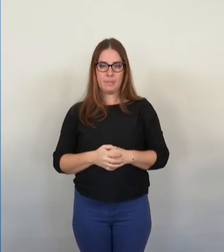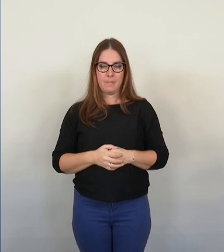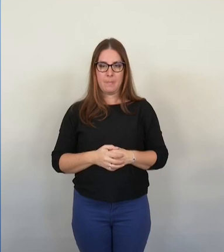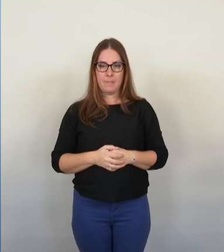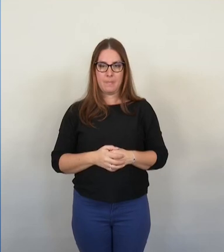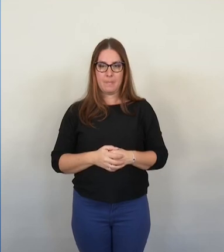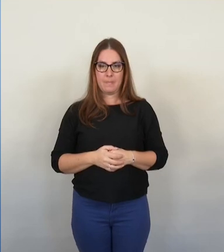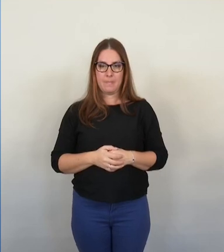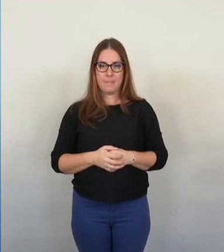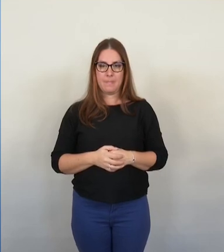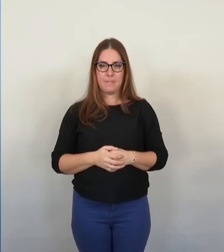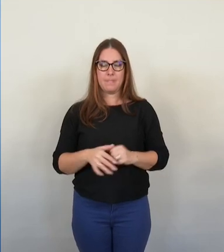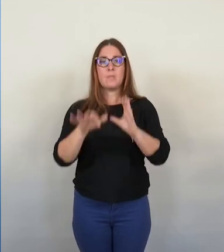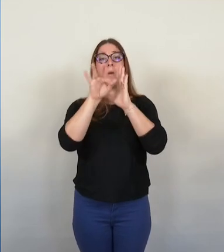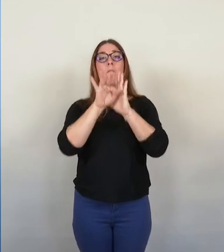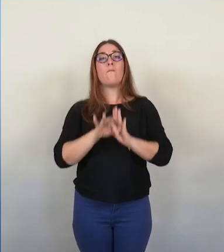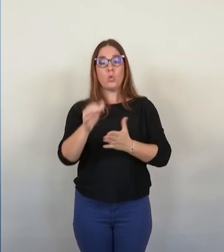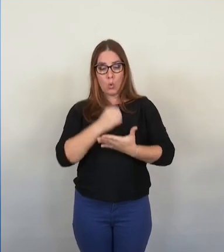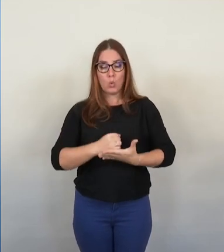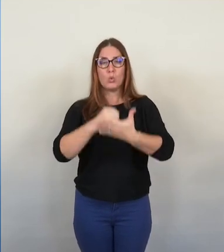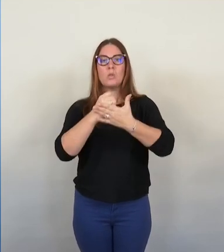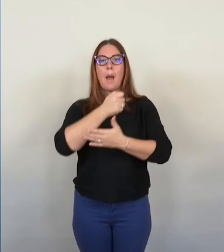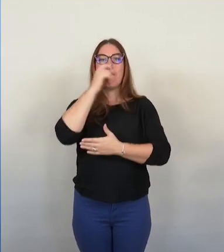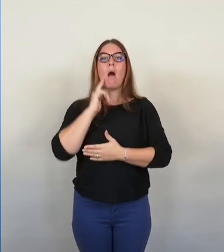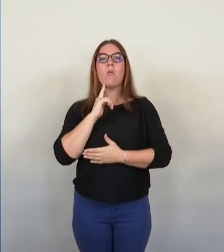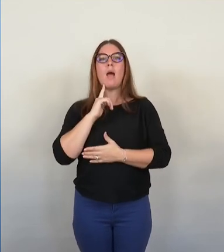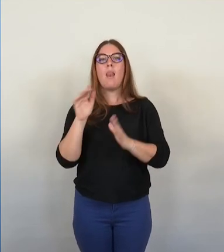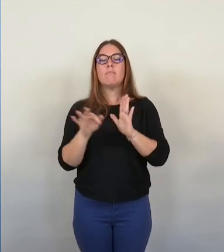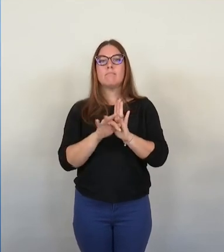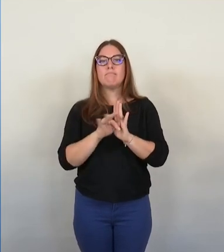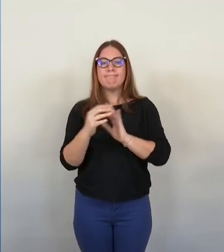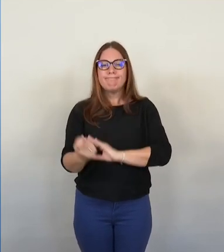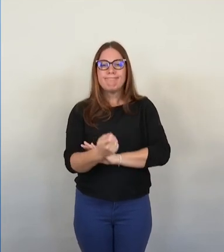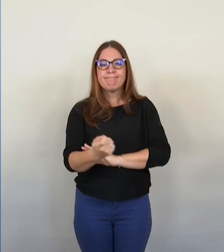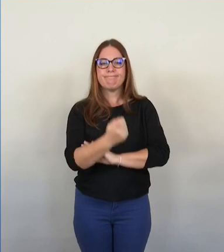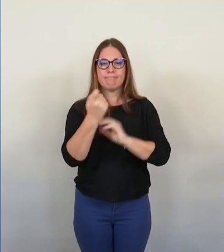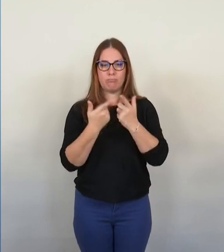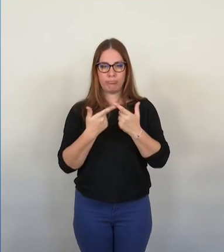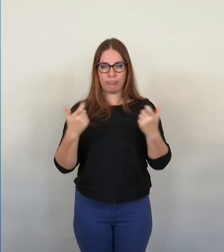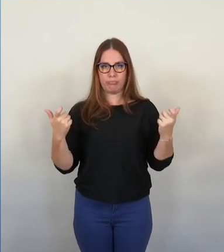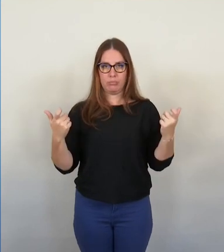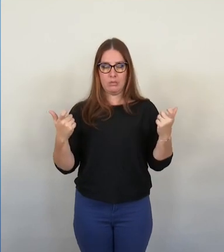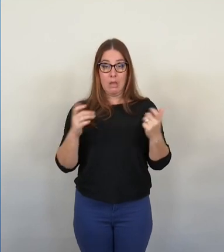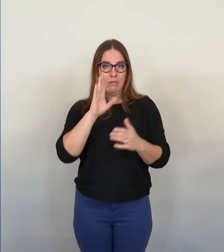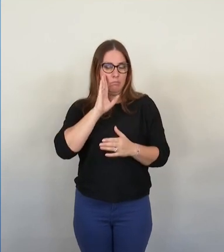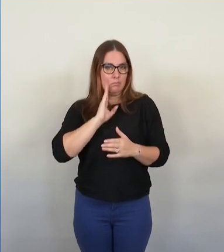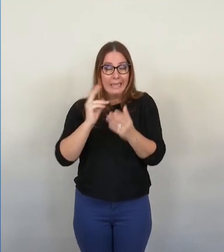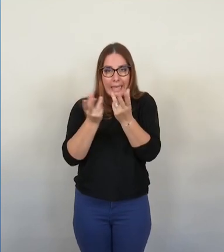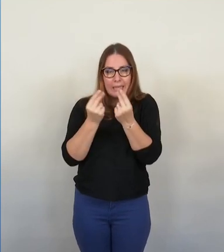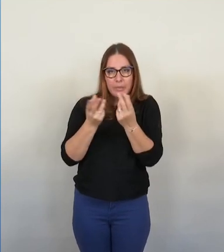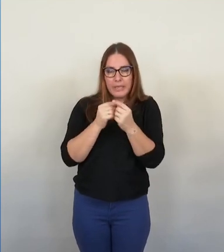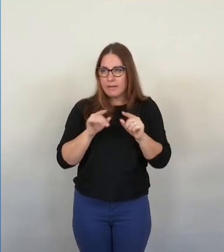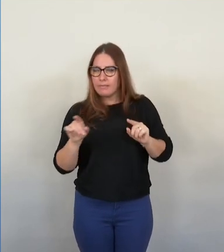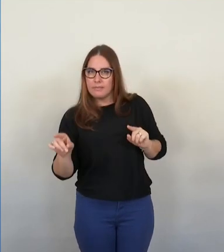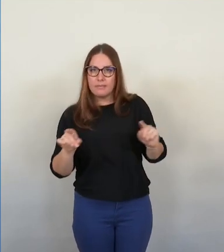territoire la fonction de soutien à la fonction parentale alors il va falloir m'expliquer par quelle entrée vous